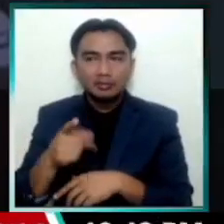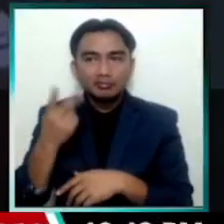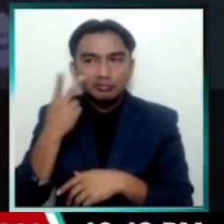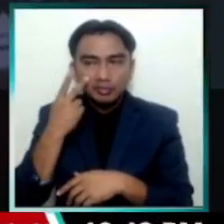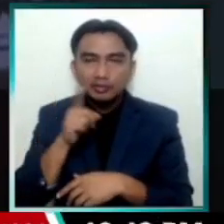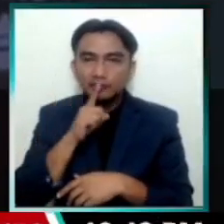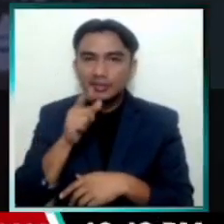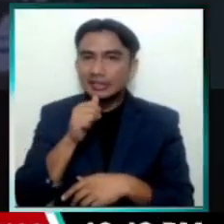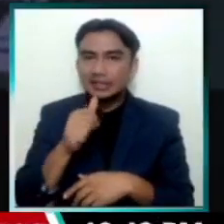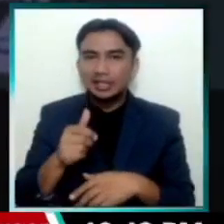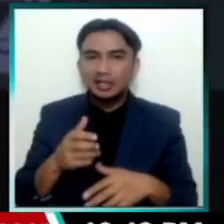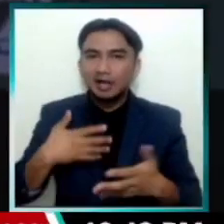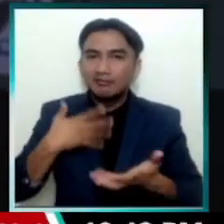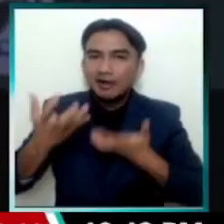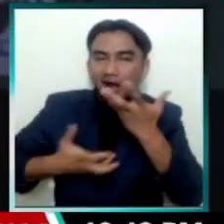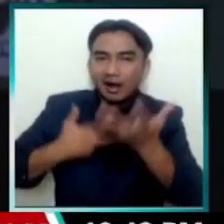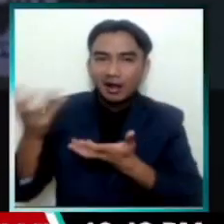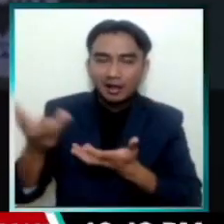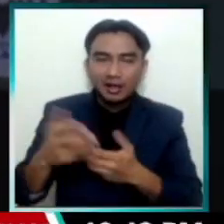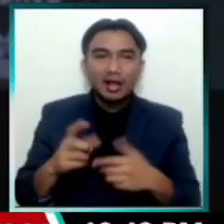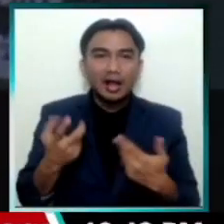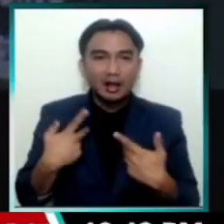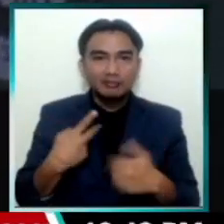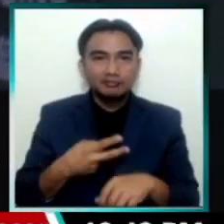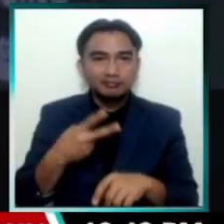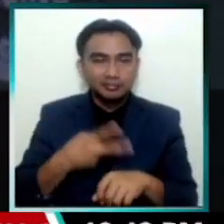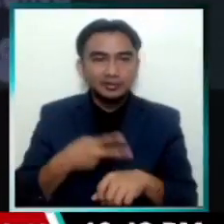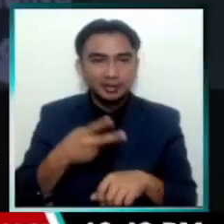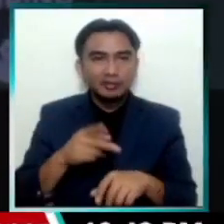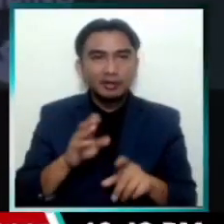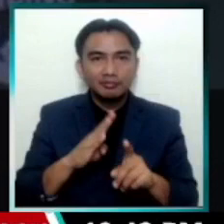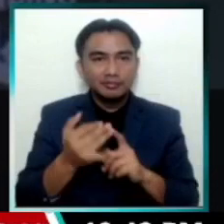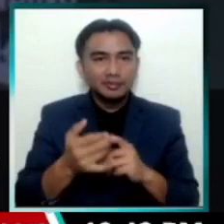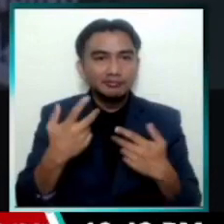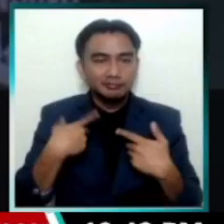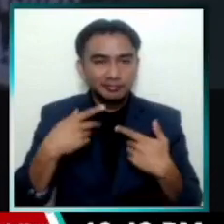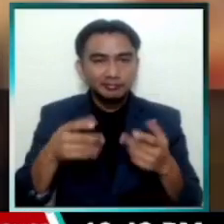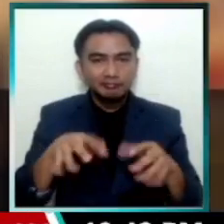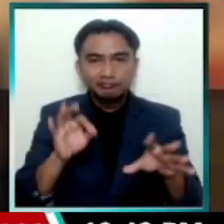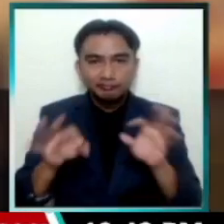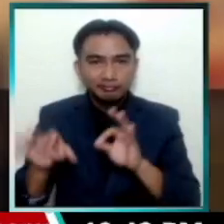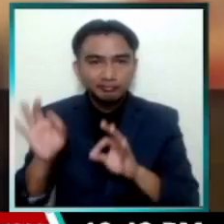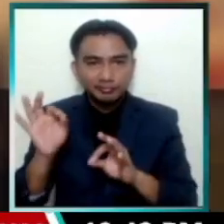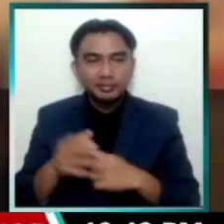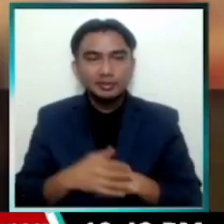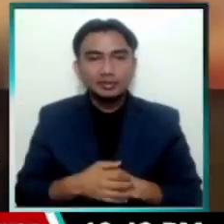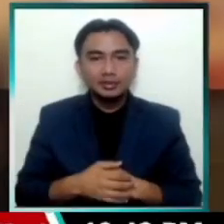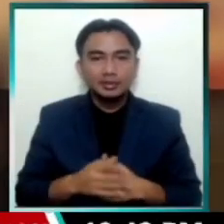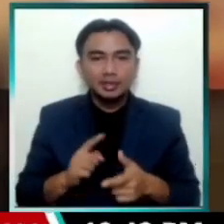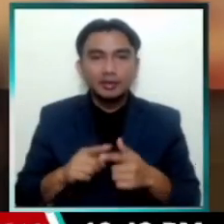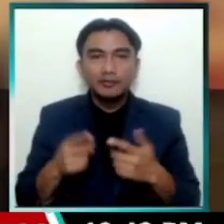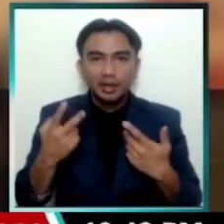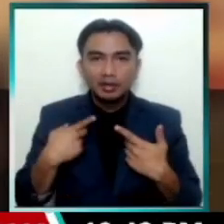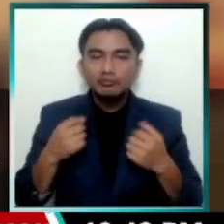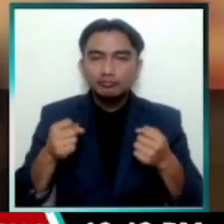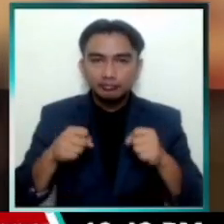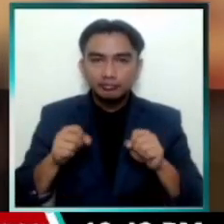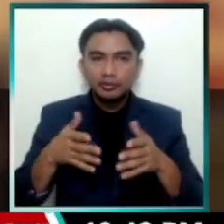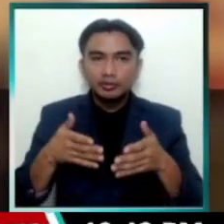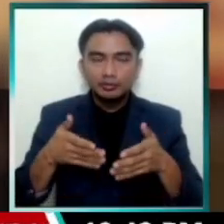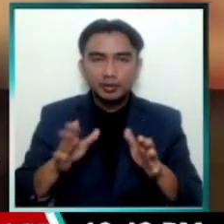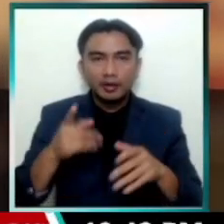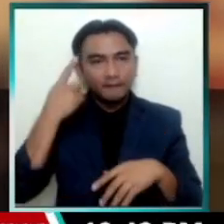resto bar na raw ang nasampulan sa lungsod. May exemption naman ang Silent Night Ordinance kapag may pista, holidays at iba